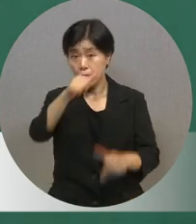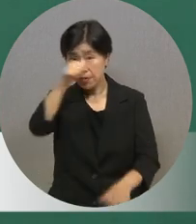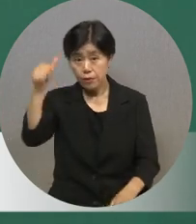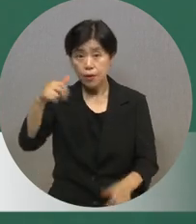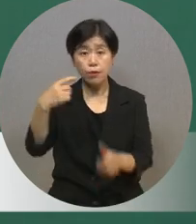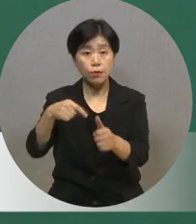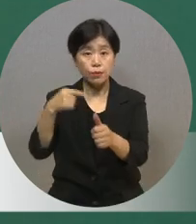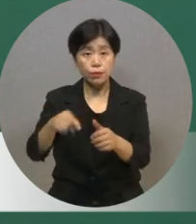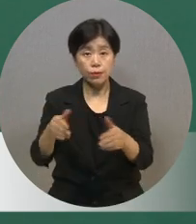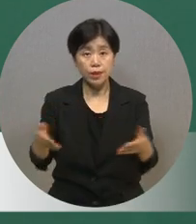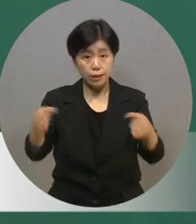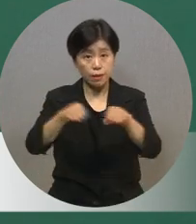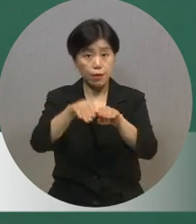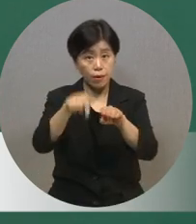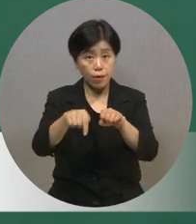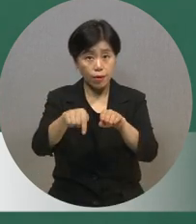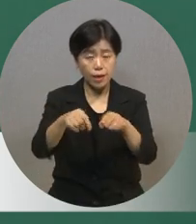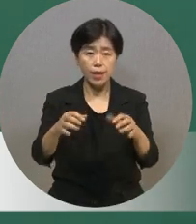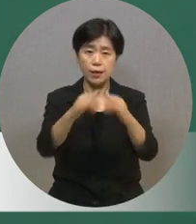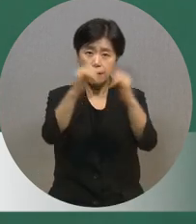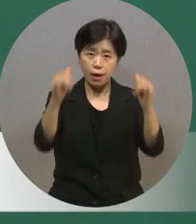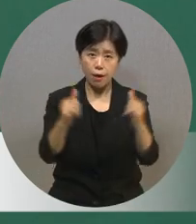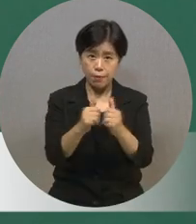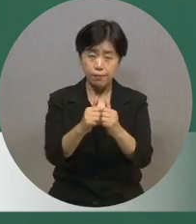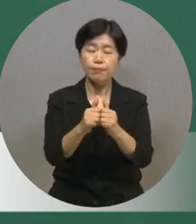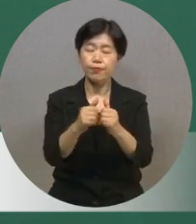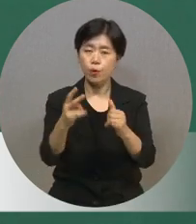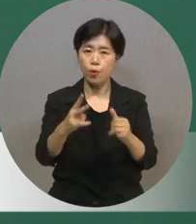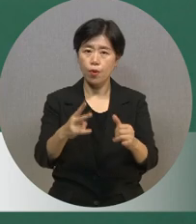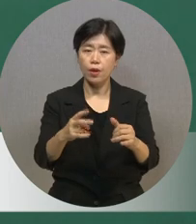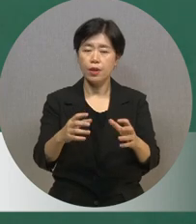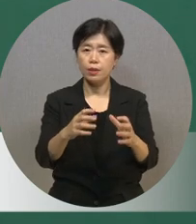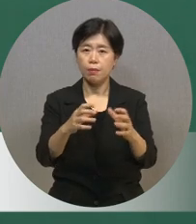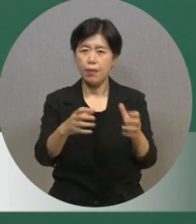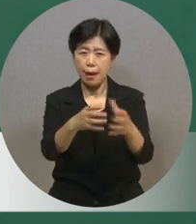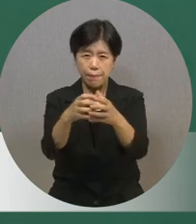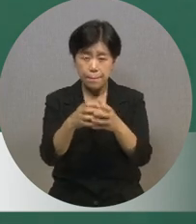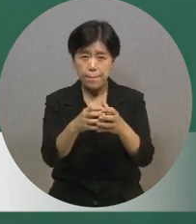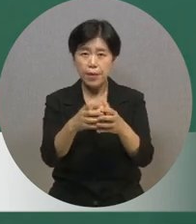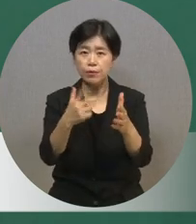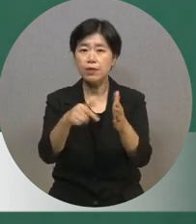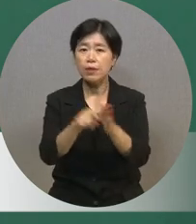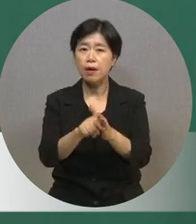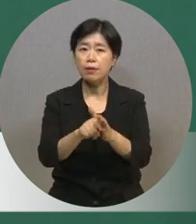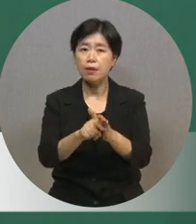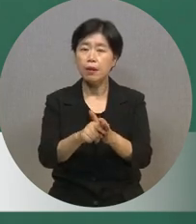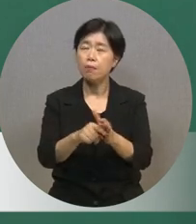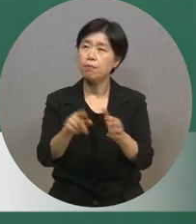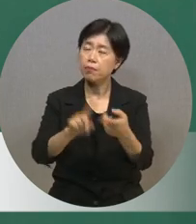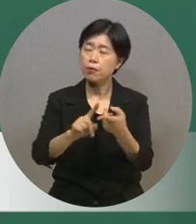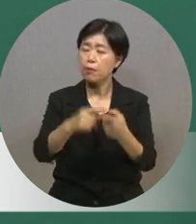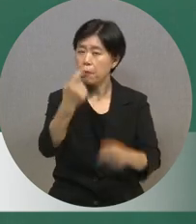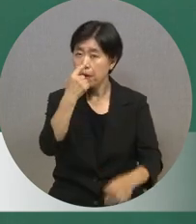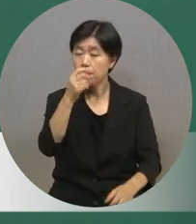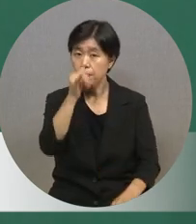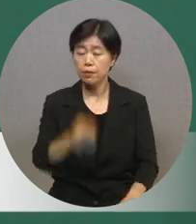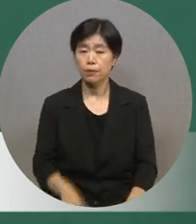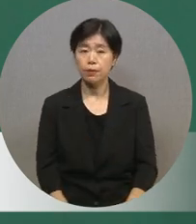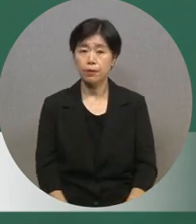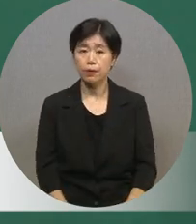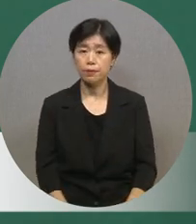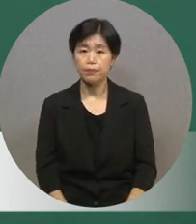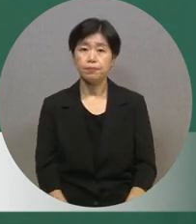세상 속에서 함께 어울리며 살아가는 태도와 방식을 배우는 곳입니다. 늦었지만 후원자님들을